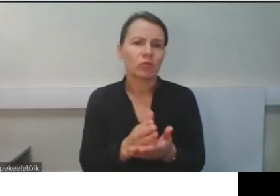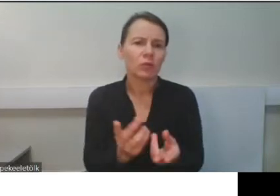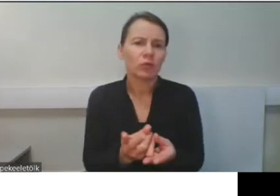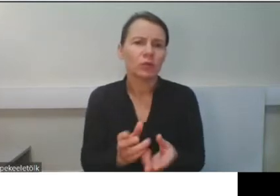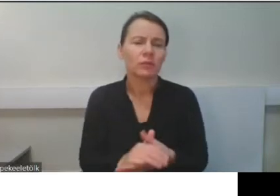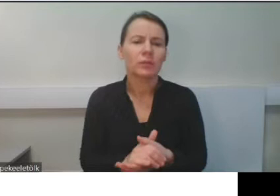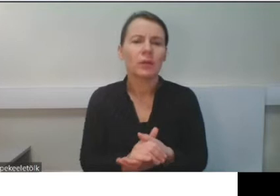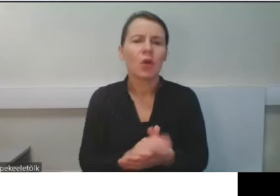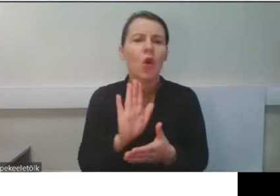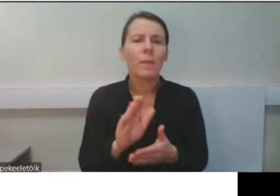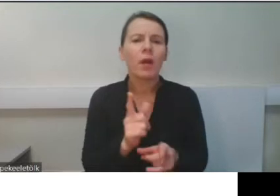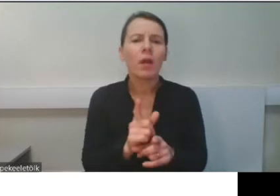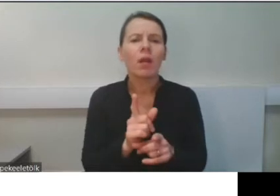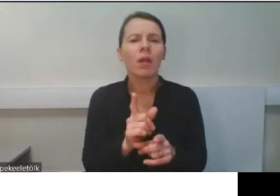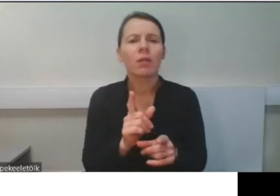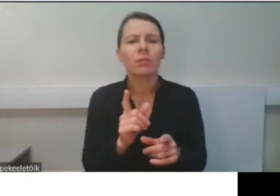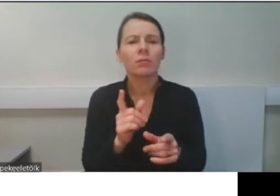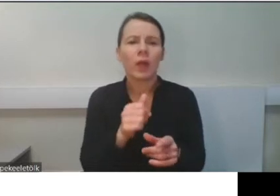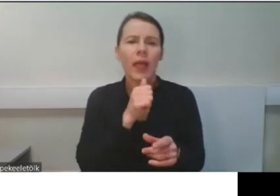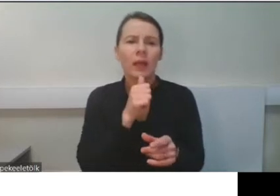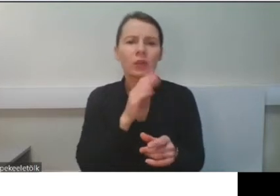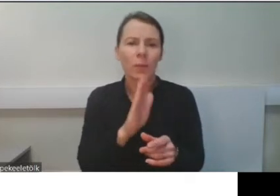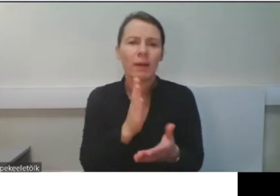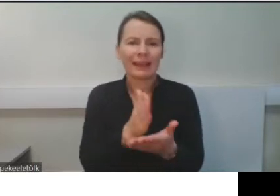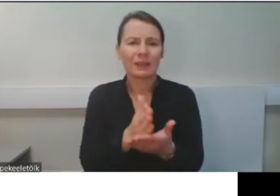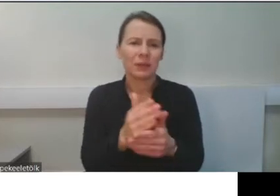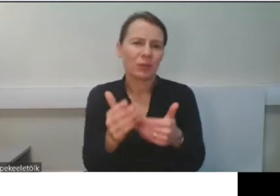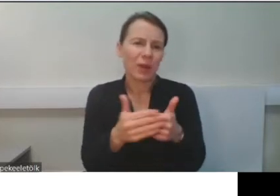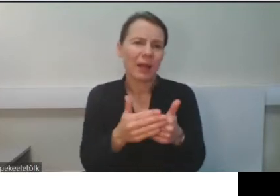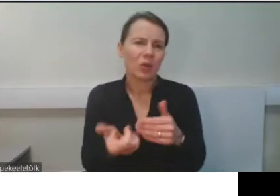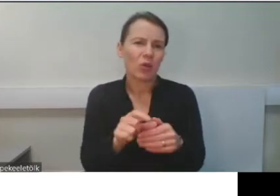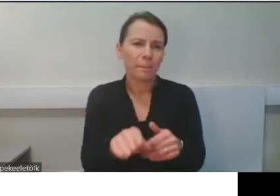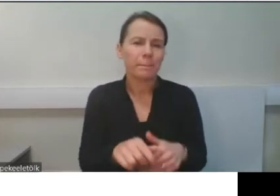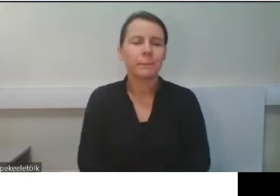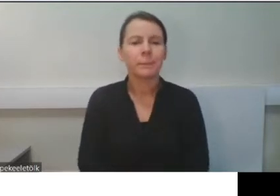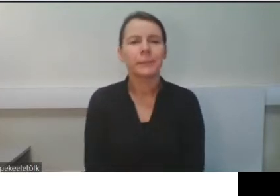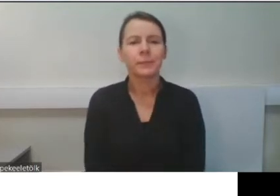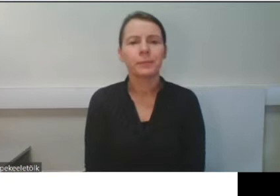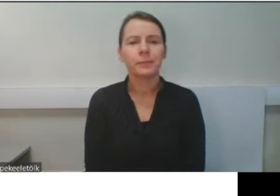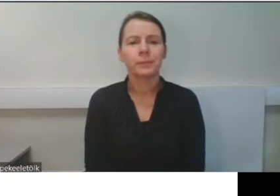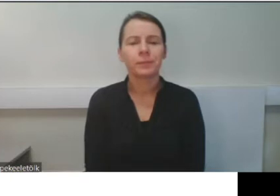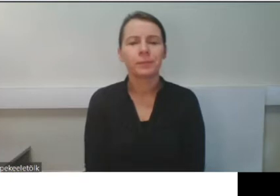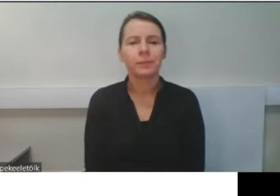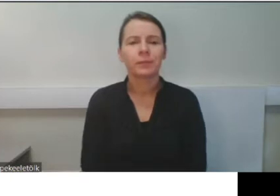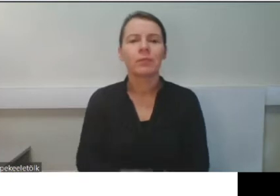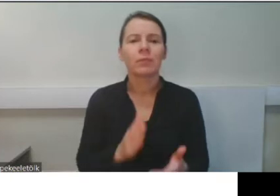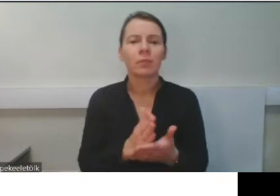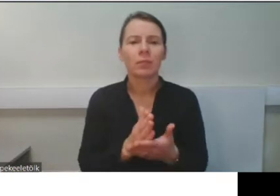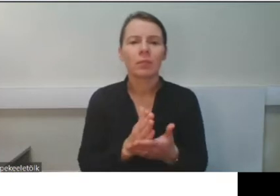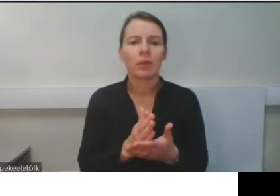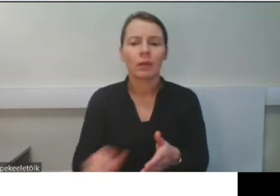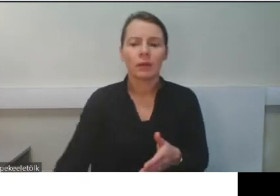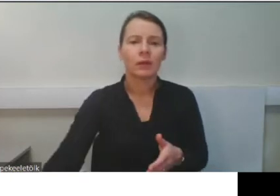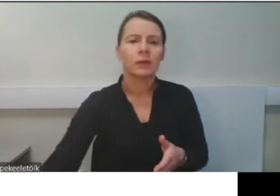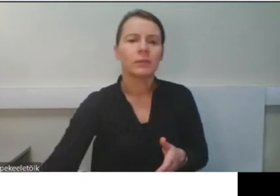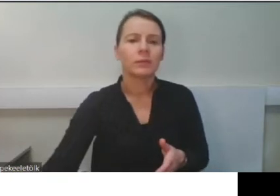põhilisemaid tööturu näitajaid ja võrdlusena siis nii puuetega inimeste , vähenenud töövõimega